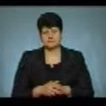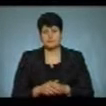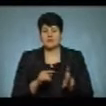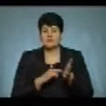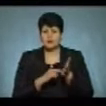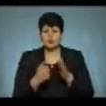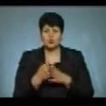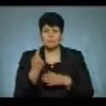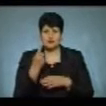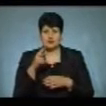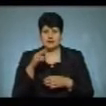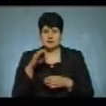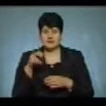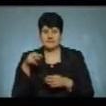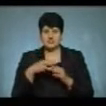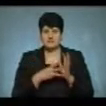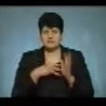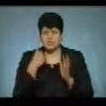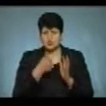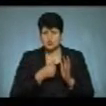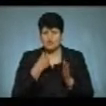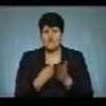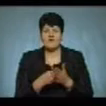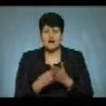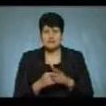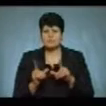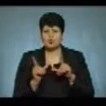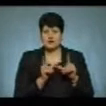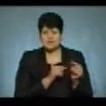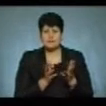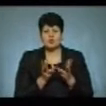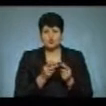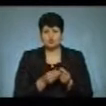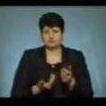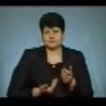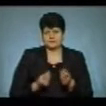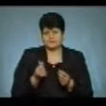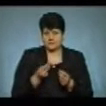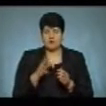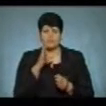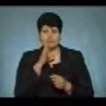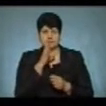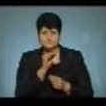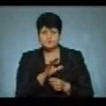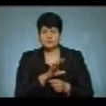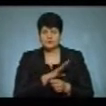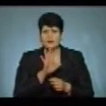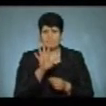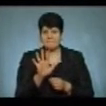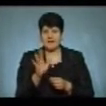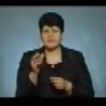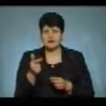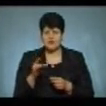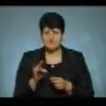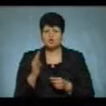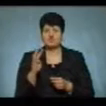Зазначу, до 1 листопада 2018 року вартість проїзду при розрахунку готівкою у маршрутному автобусі становила 5 гривень і 4